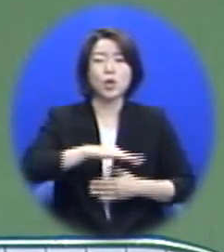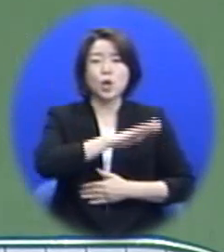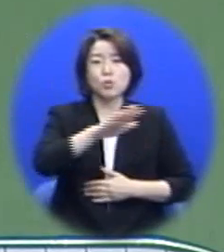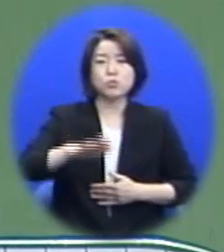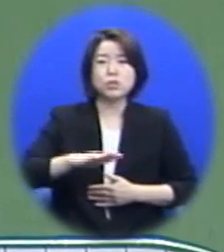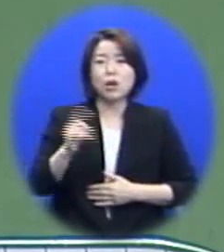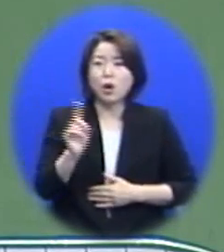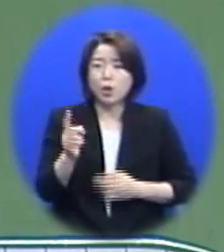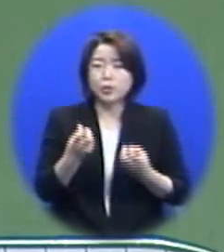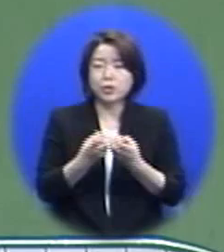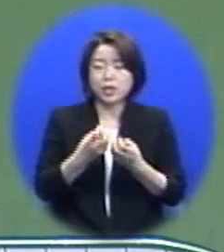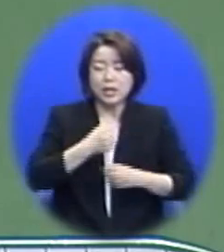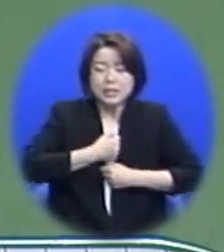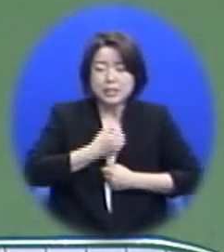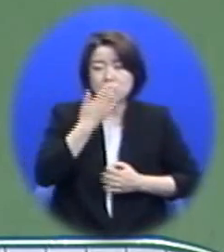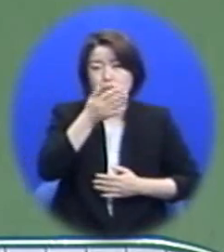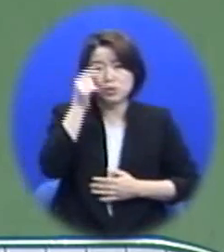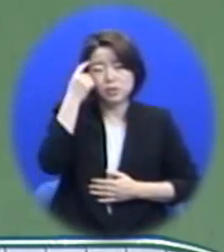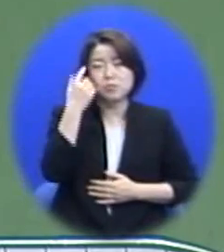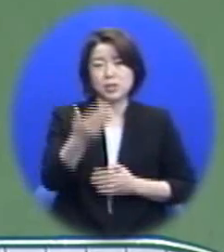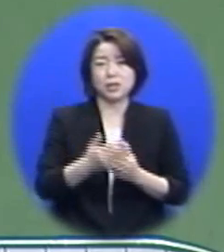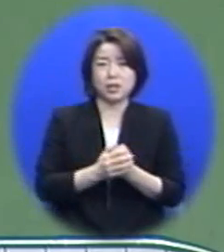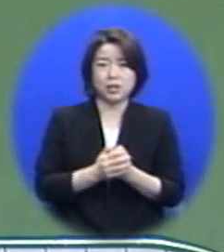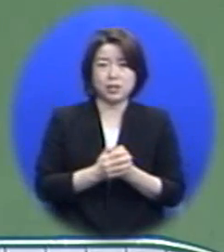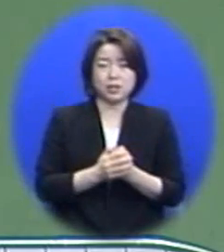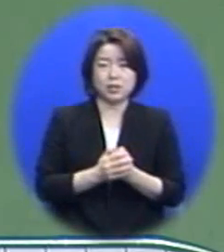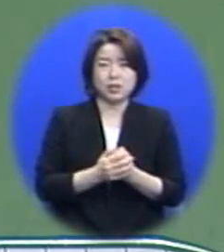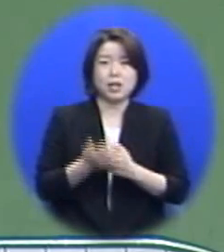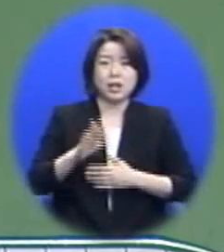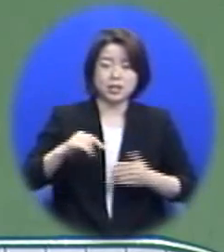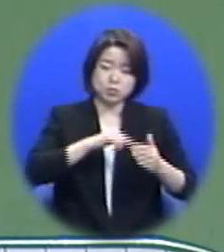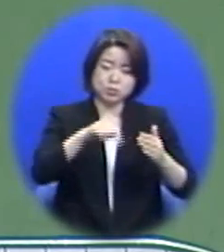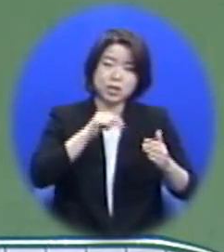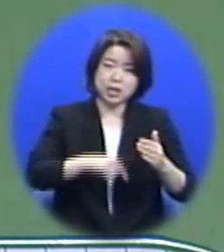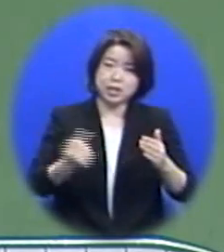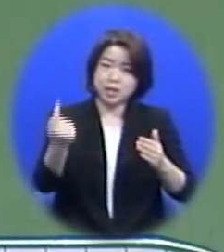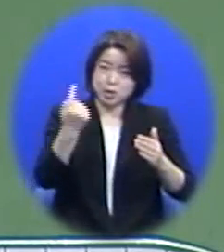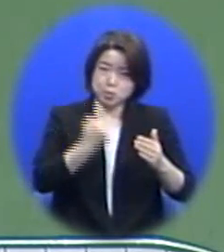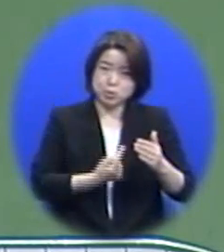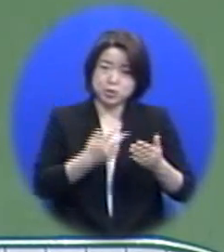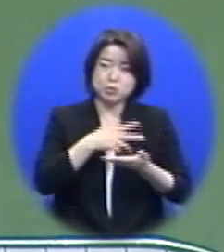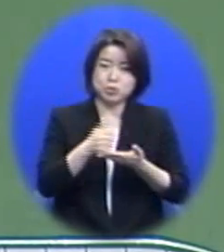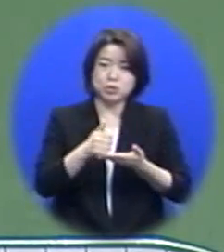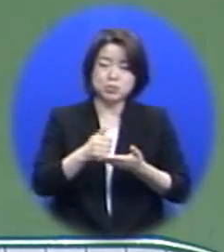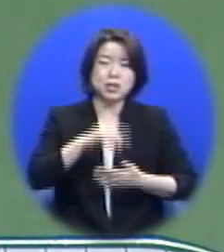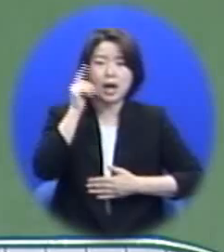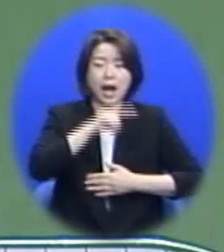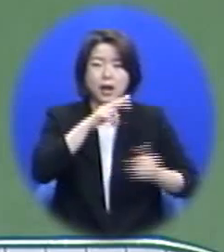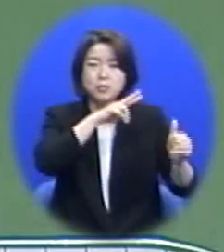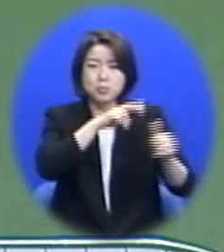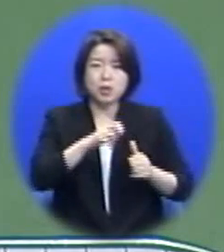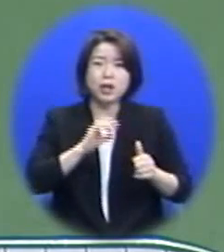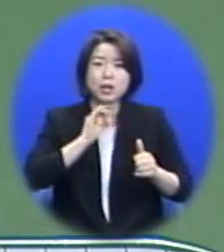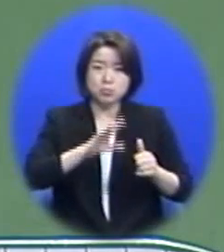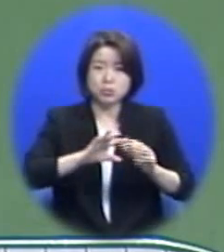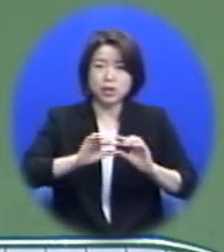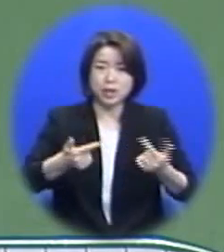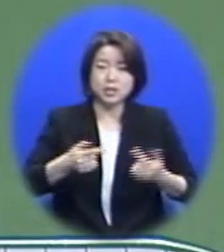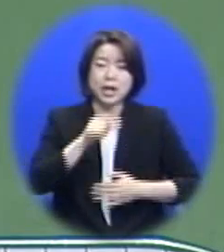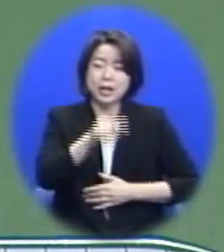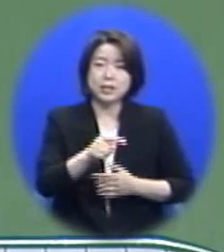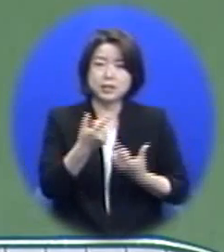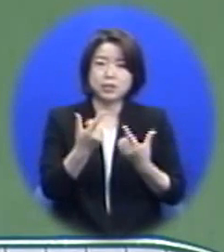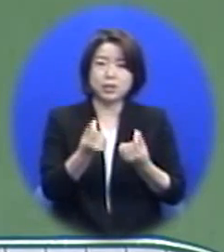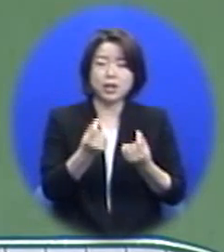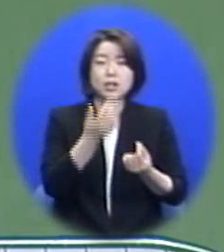있습니까 우리 안에 오신 주님은 우리에게 악을 미워하라고 말씀하실뿐만 아니고 그렇게 할 수